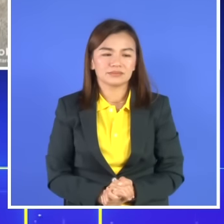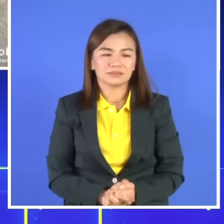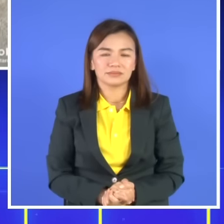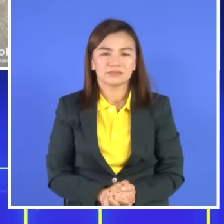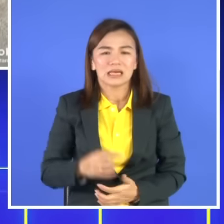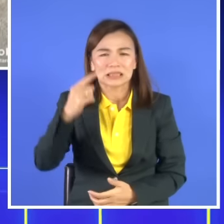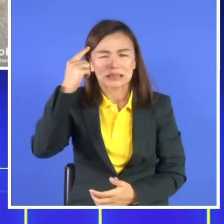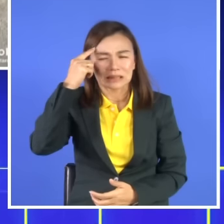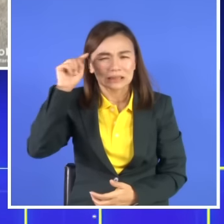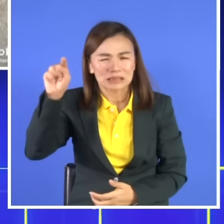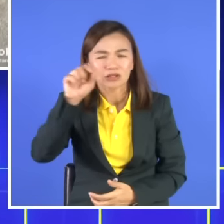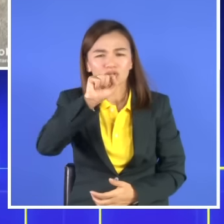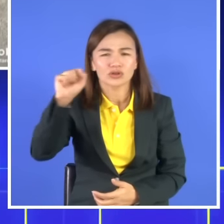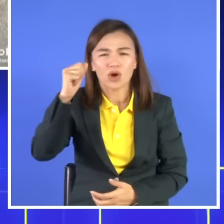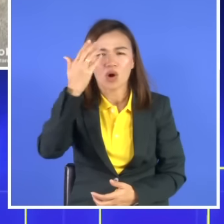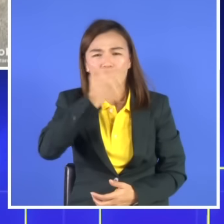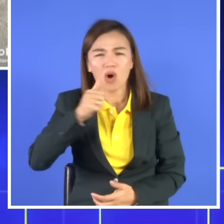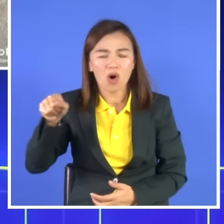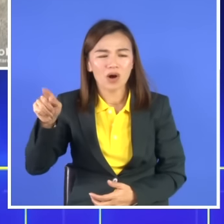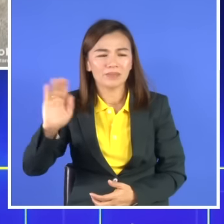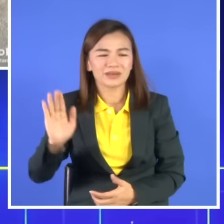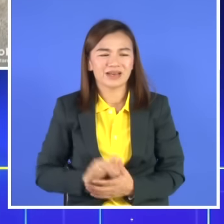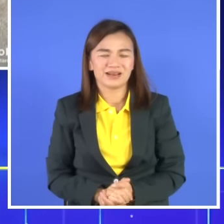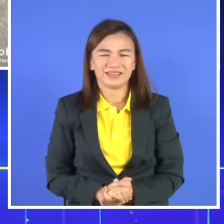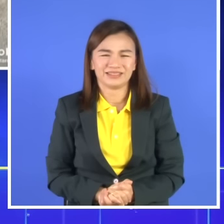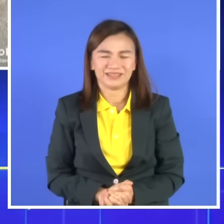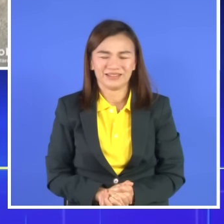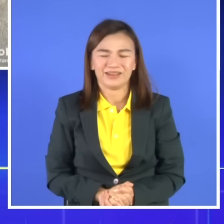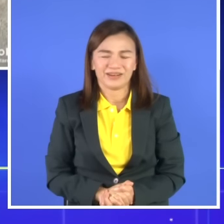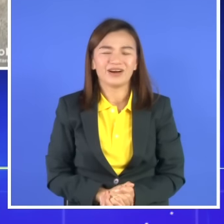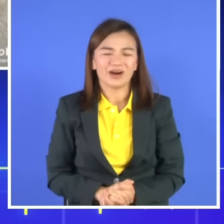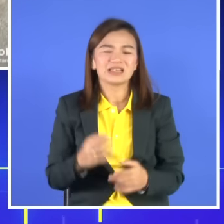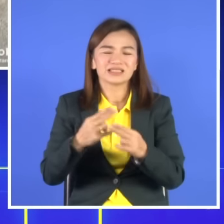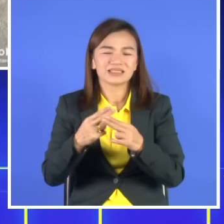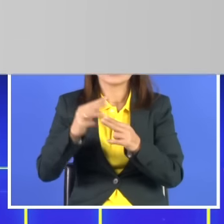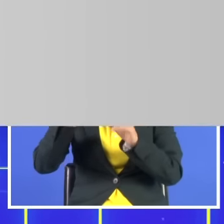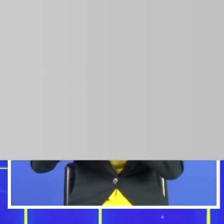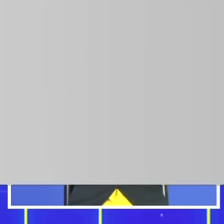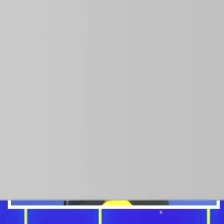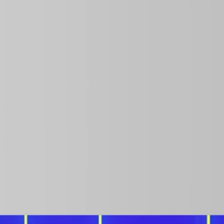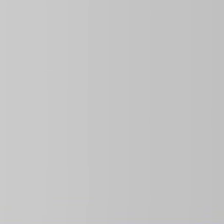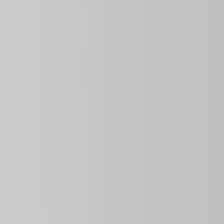า คุณมาร์ค คุณมาร์ค แล้วก็คุณซักเคอร์เบิร์กมาร์คเช่นเดียวกัน คุณมาร์คซักเคอร์เบิร์กนะคะ